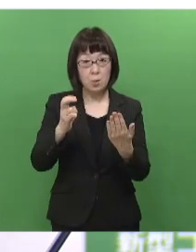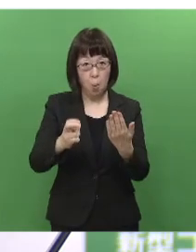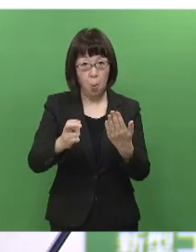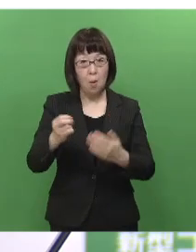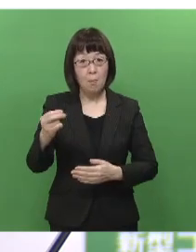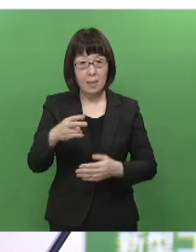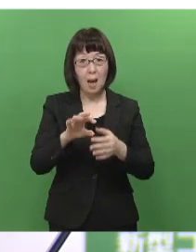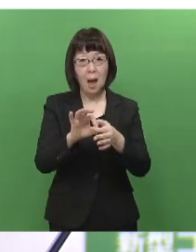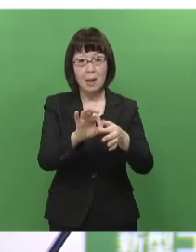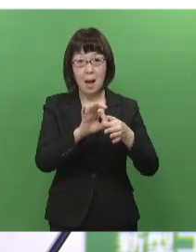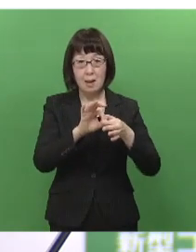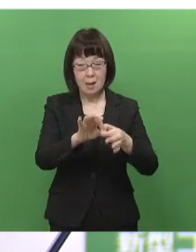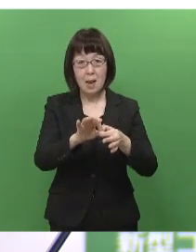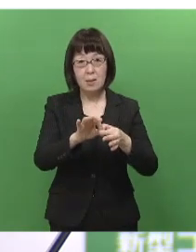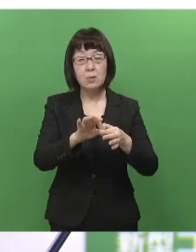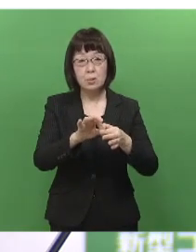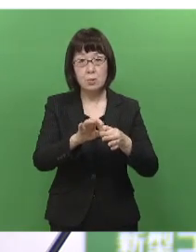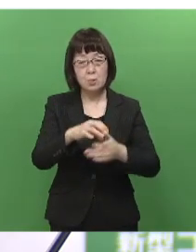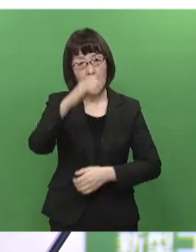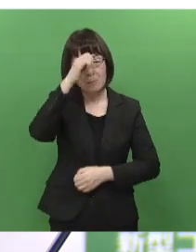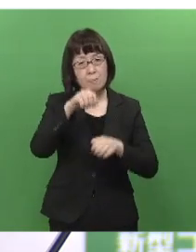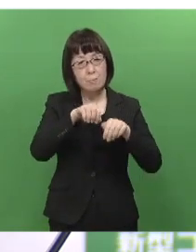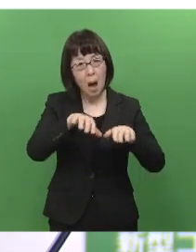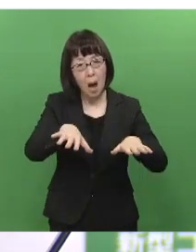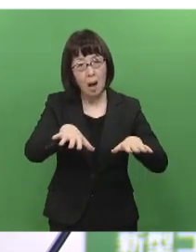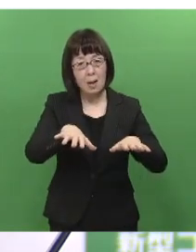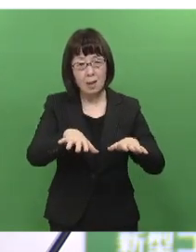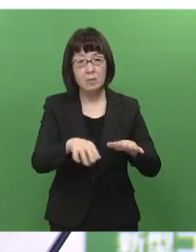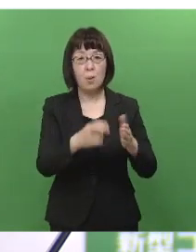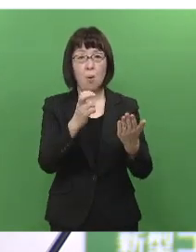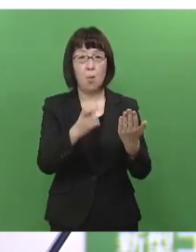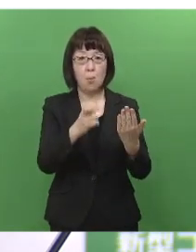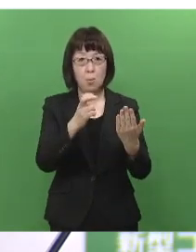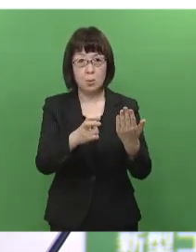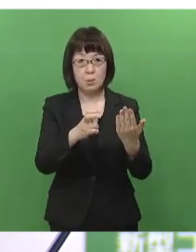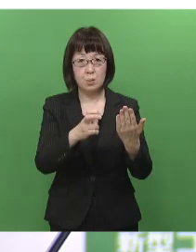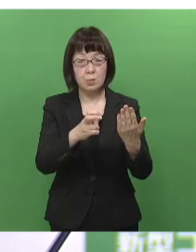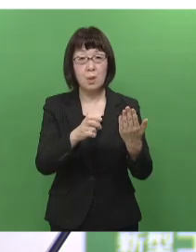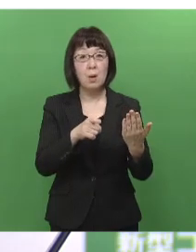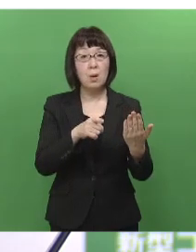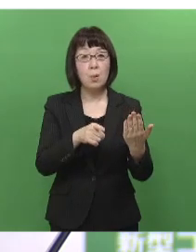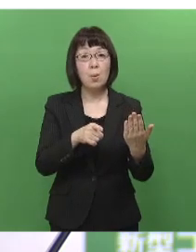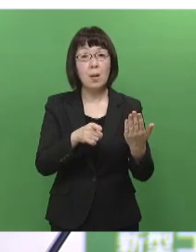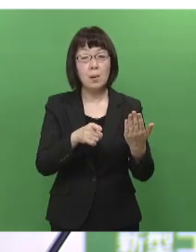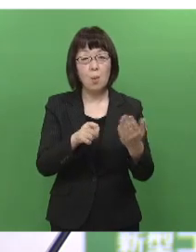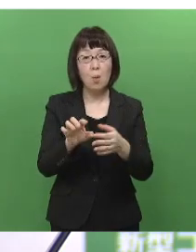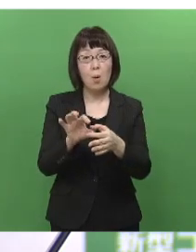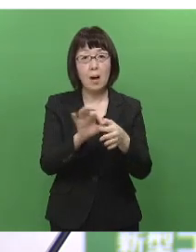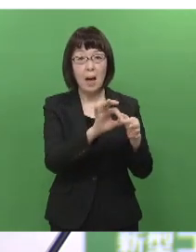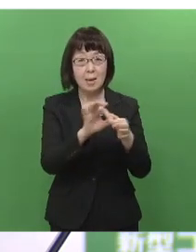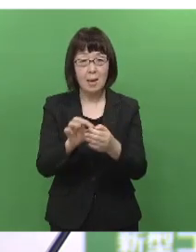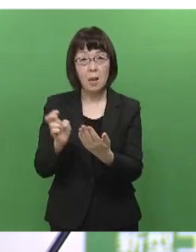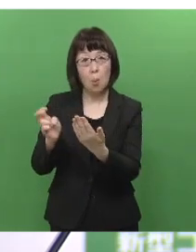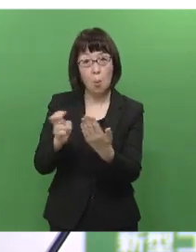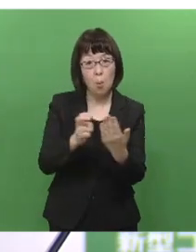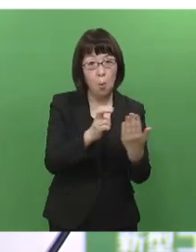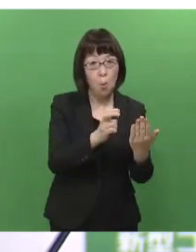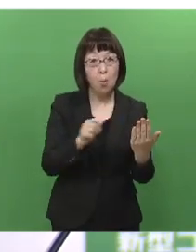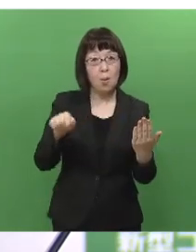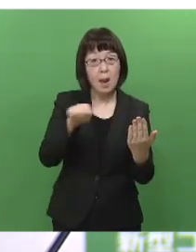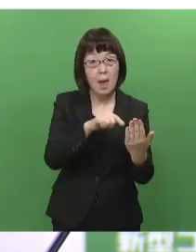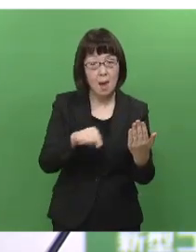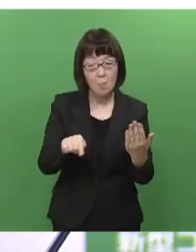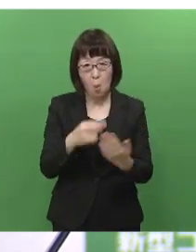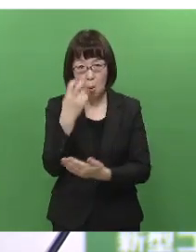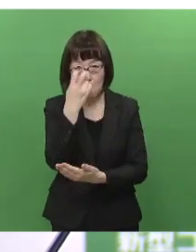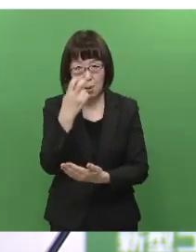関連するその感染症法であったり、そういったところの関係法令についても目配